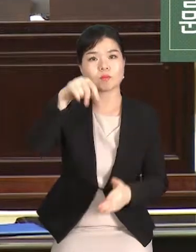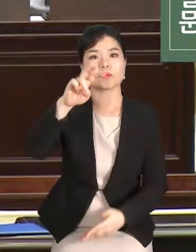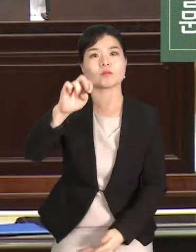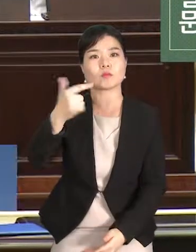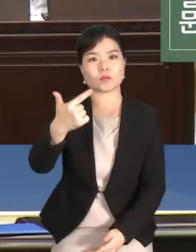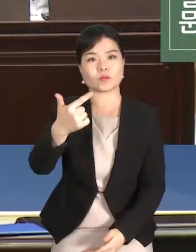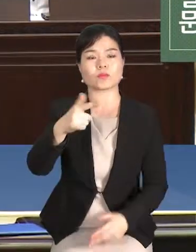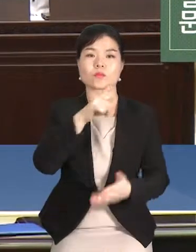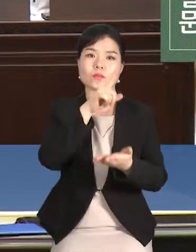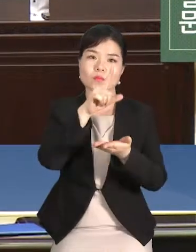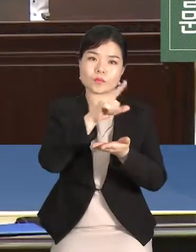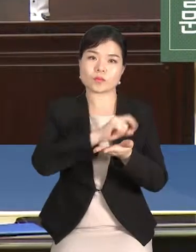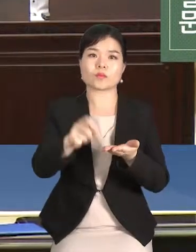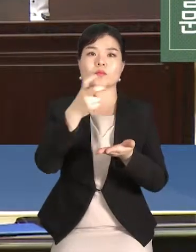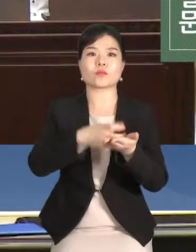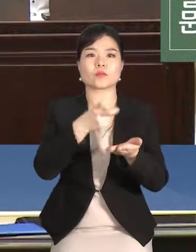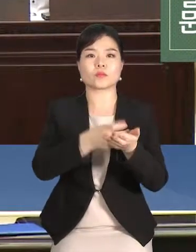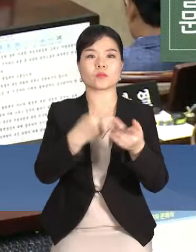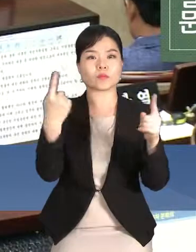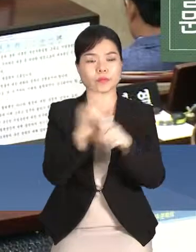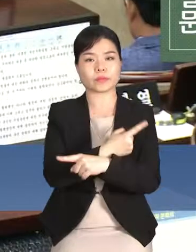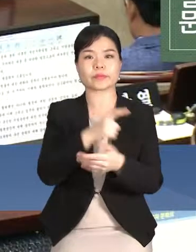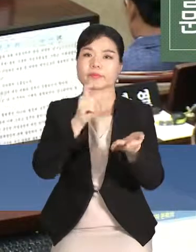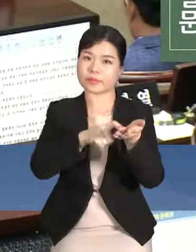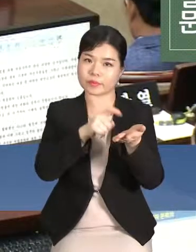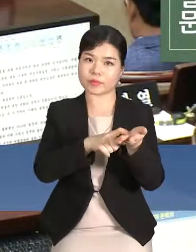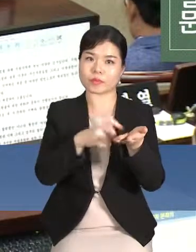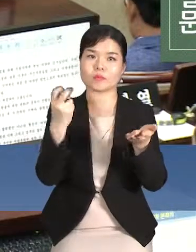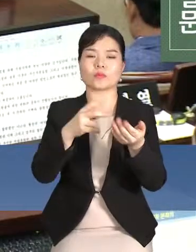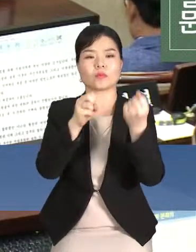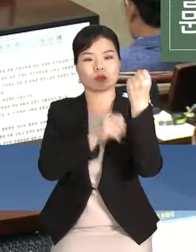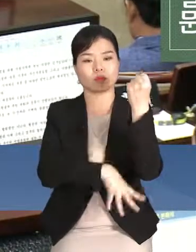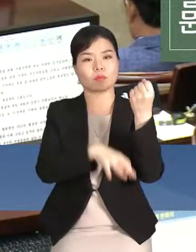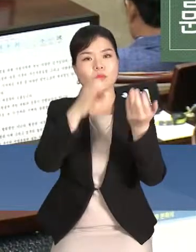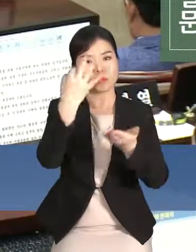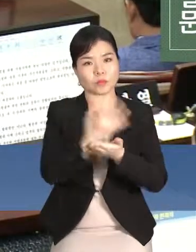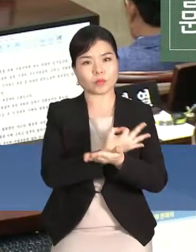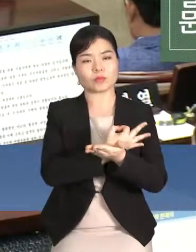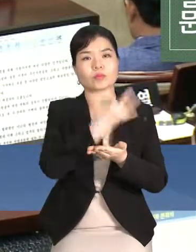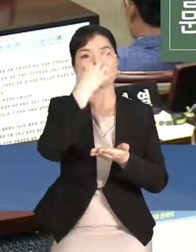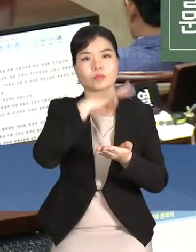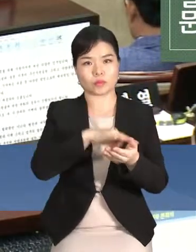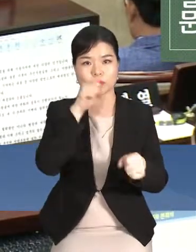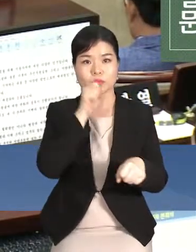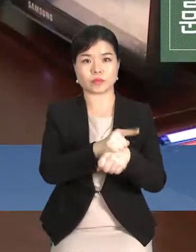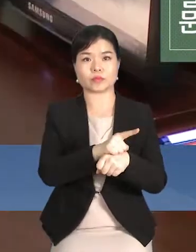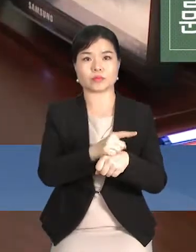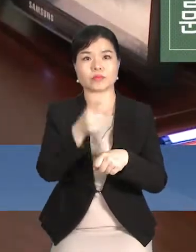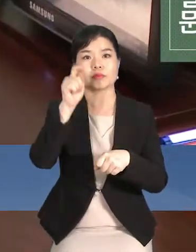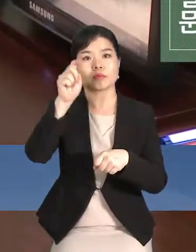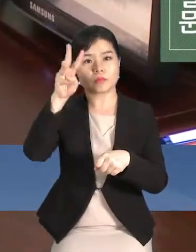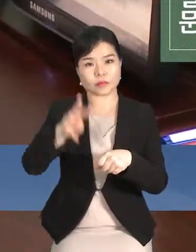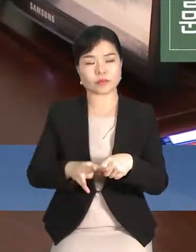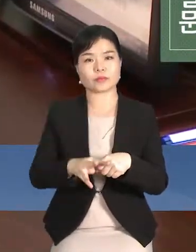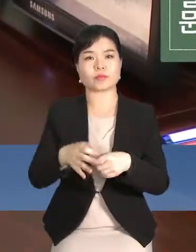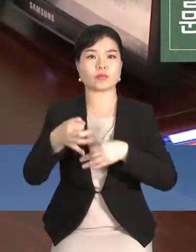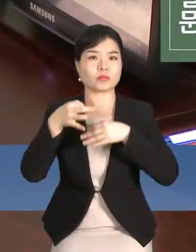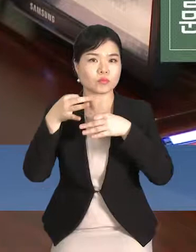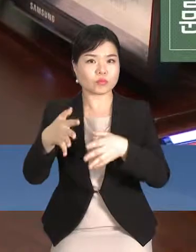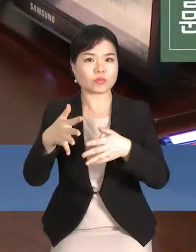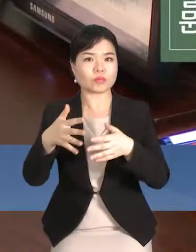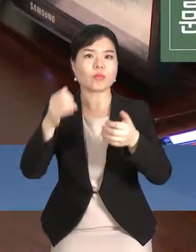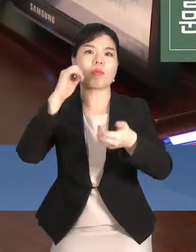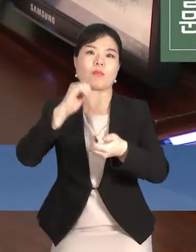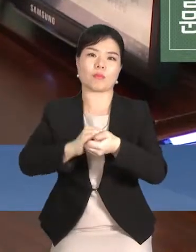의원은 지방자치법 개정에 대한 촉구를 비롯해 기본소득 정책의 유효성, 과천의 개발 문제와 투기 억제